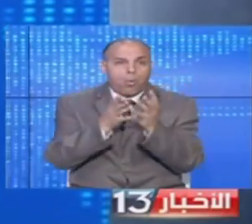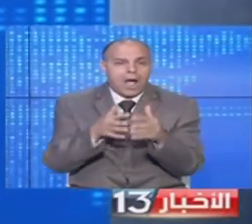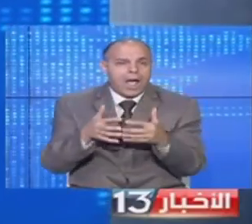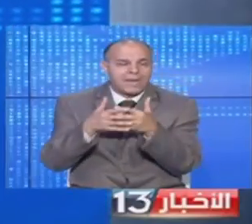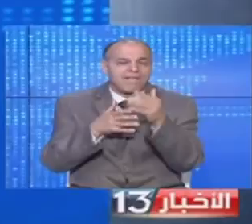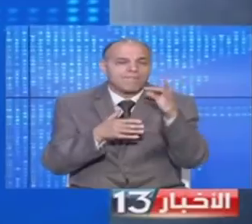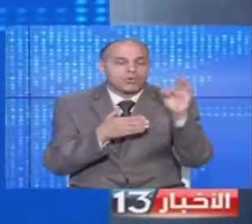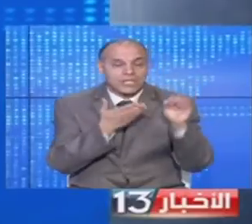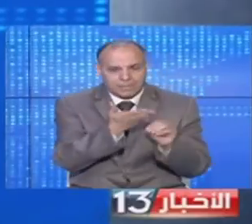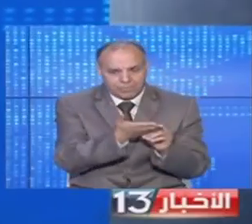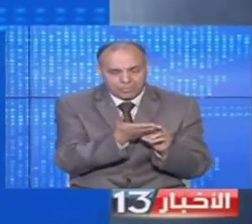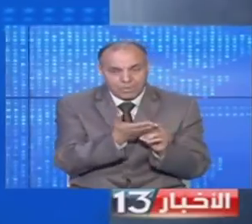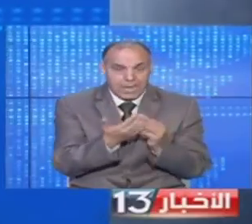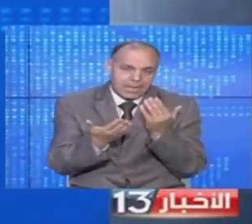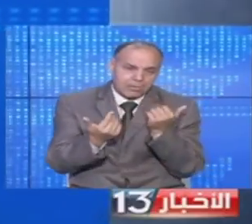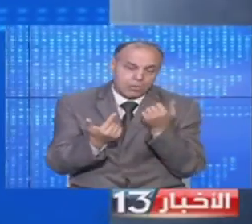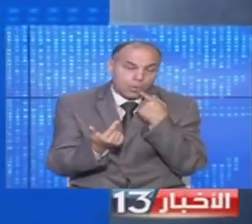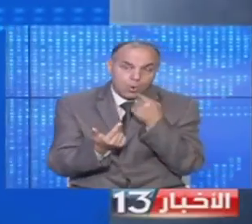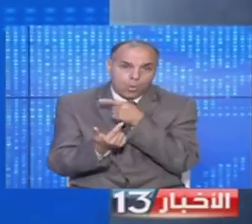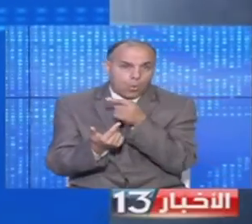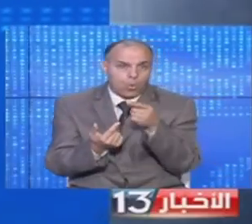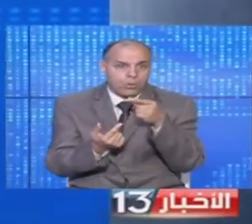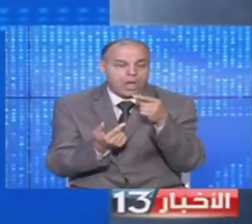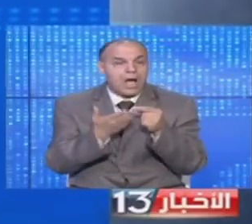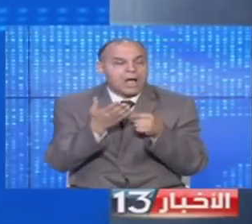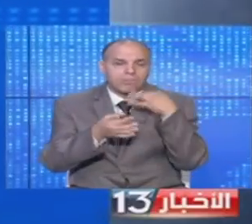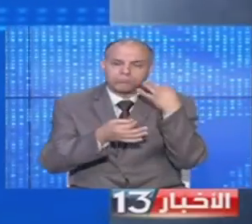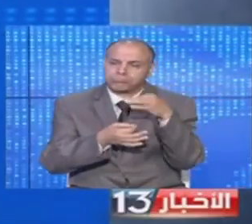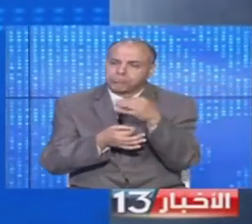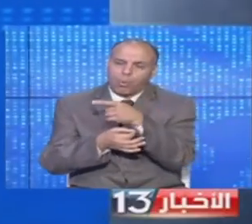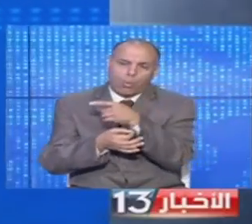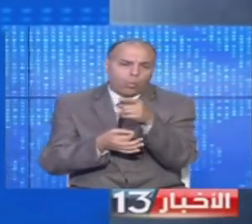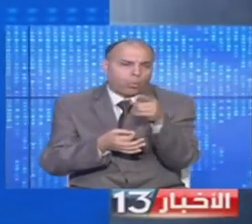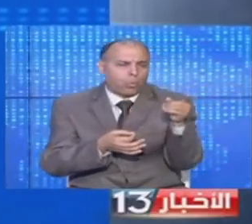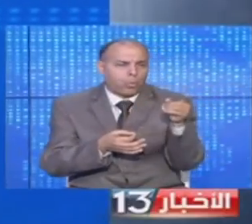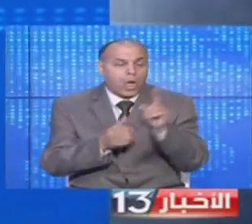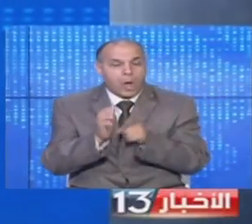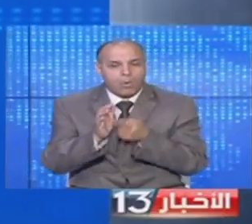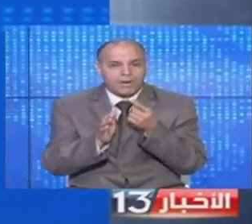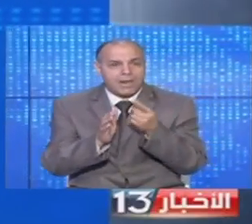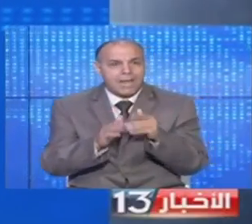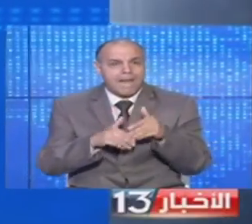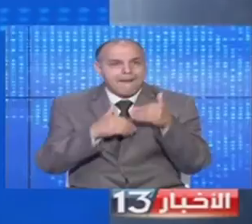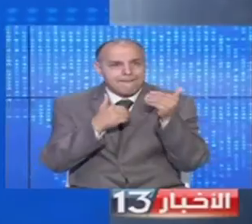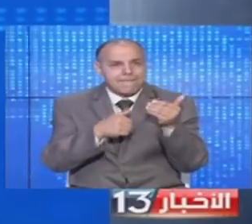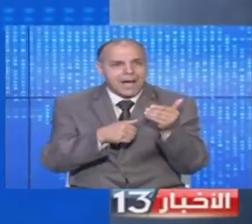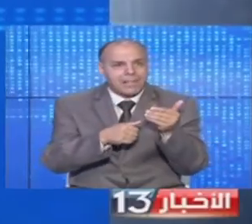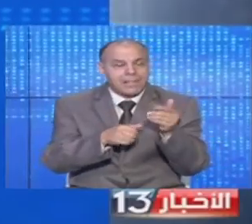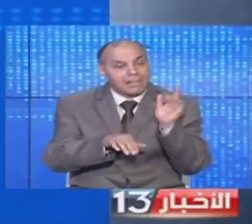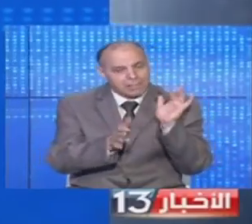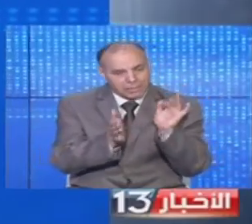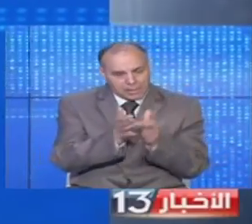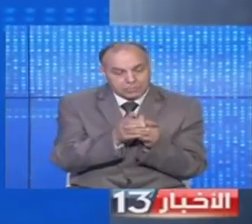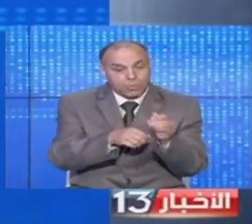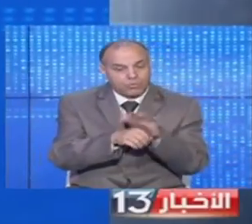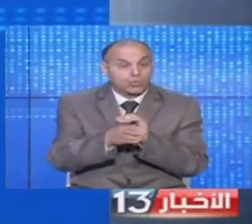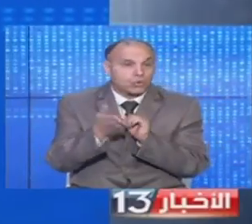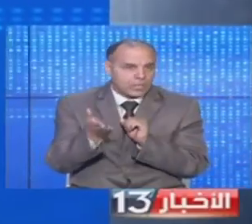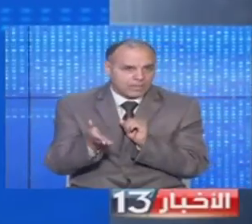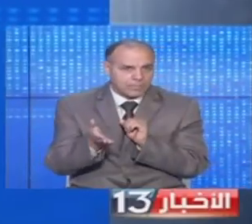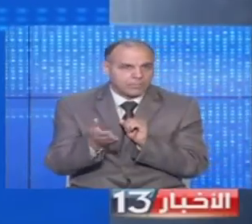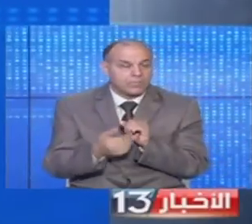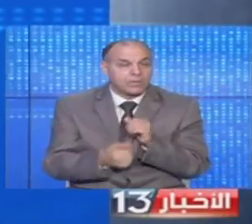فلوريدا ينتظر ان يلقي خلاله خطابا عاما للمره الاولى منذ تاكد اصابته بفيروس